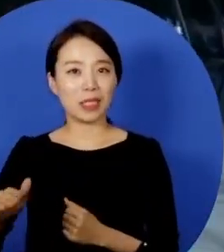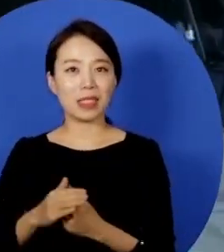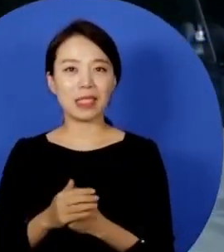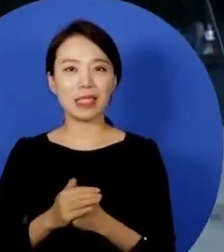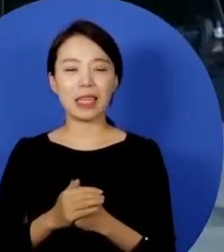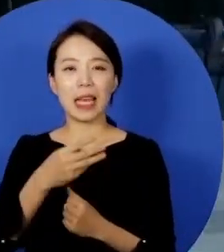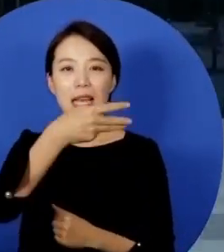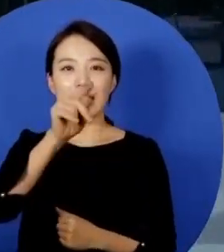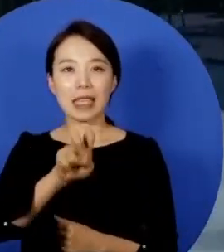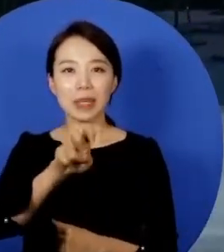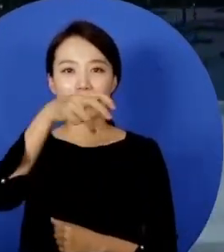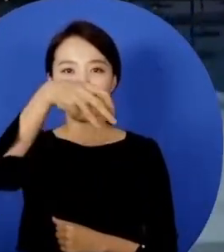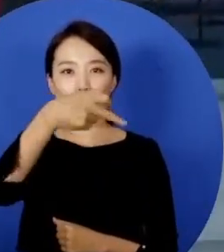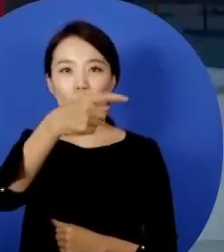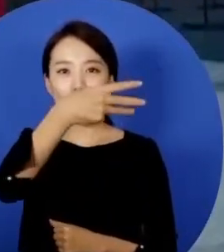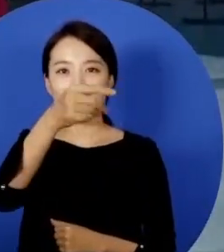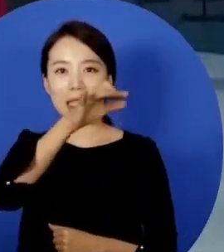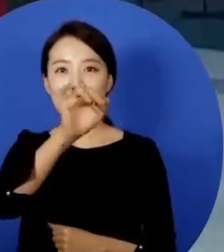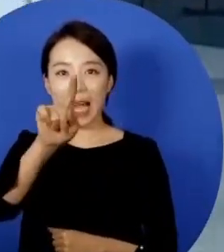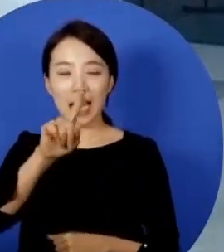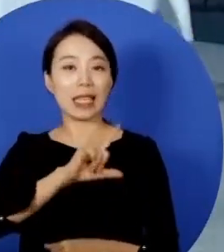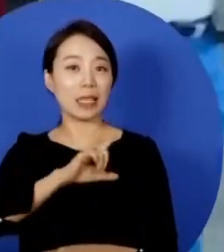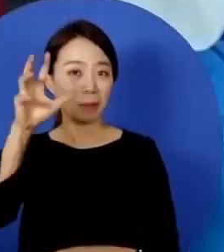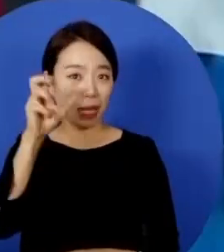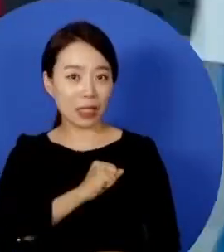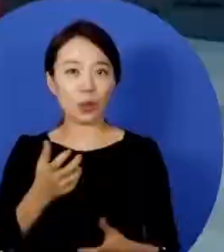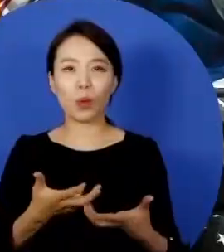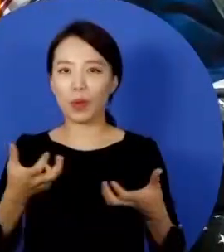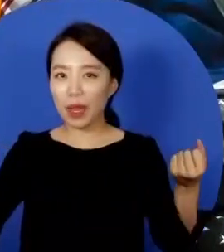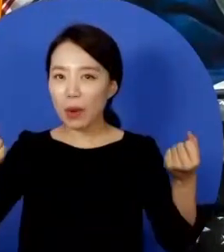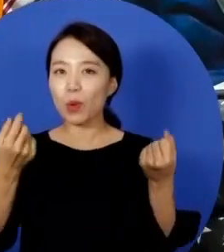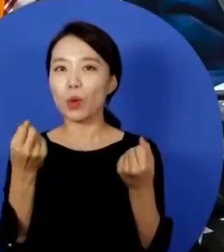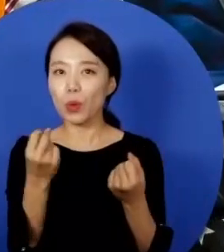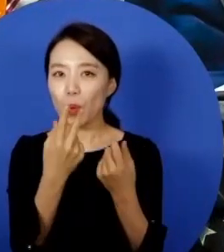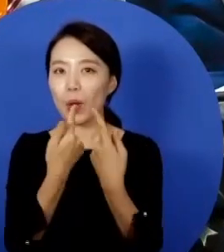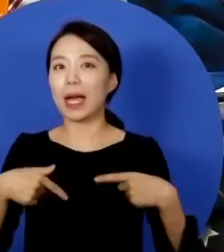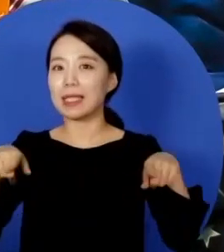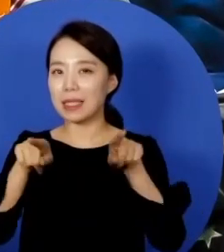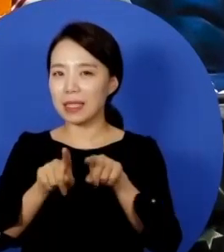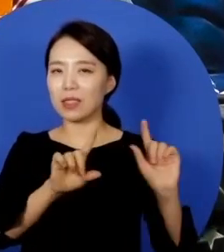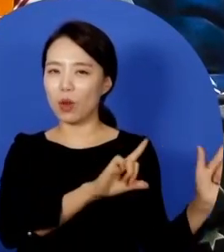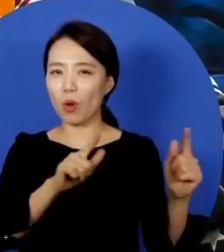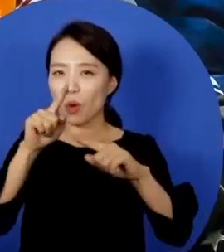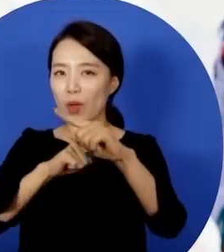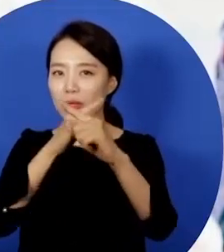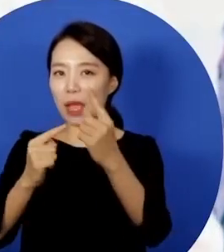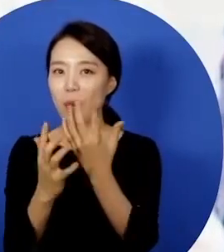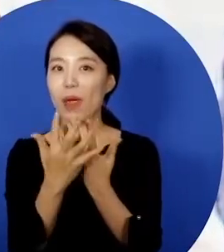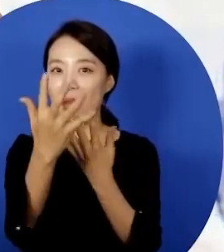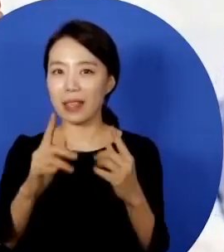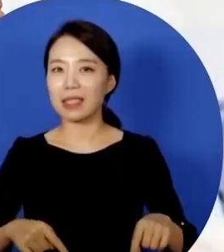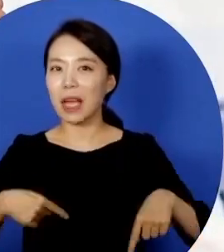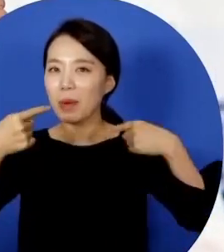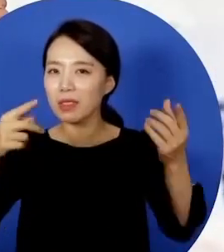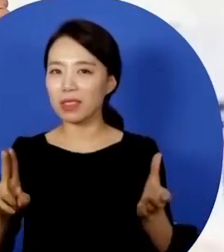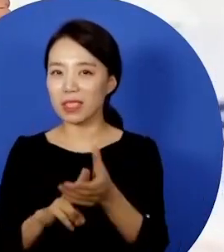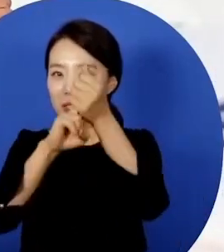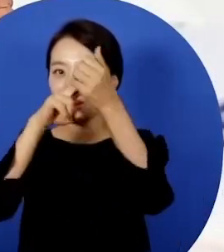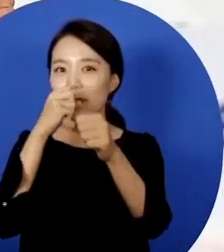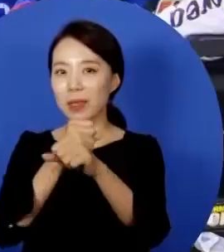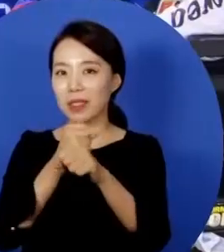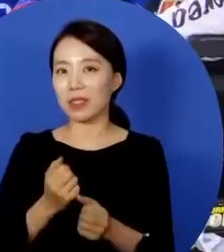팀 코리아의 이름으로 따로 또 같이 수많은 국제대회에서 기적의 역사를 일궈냈습니다.